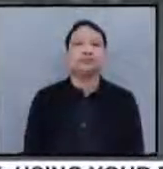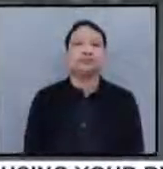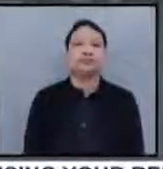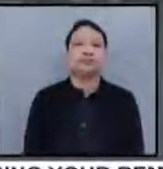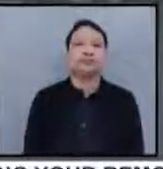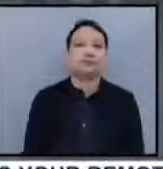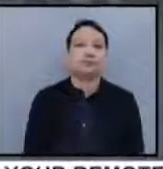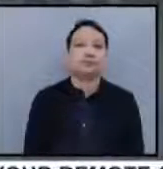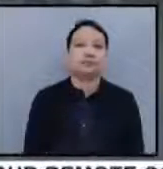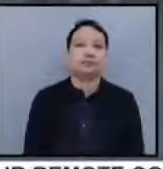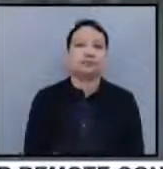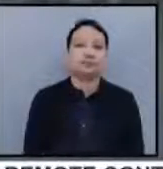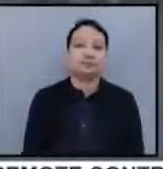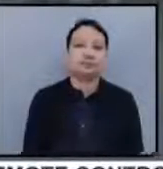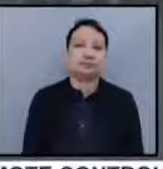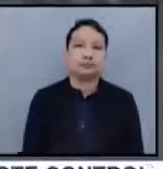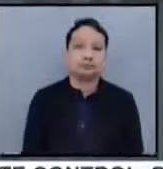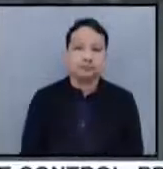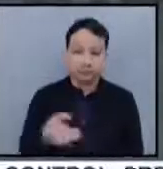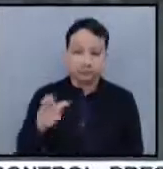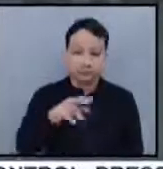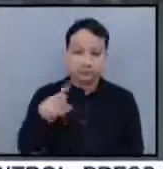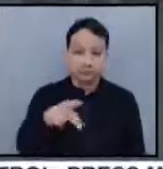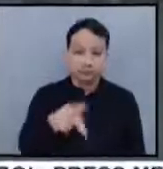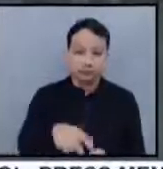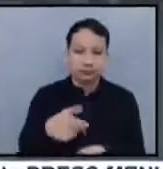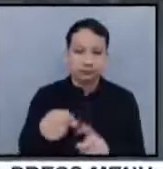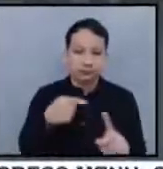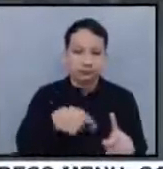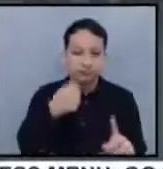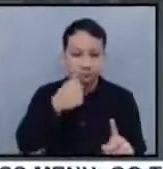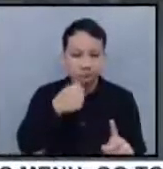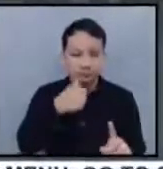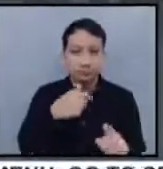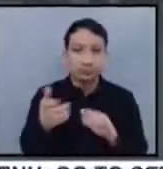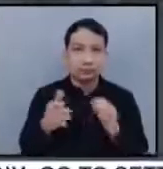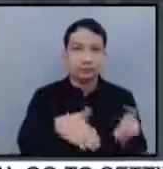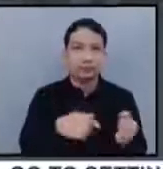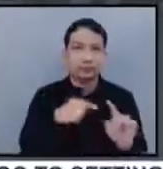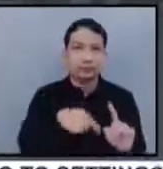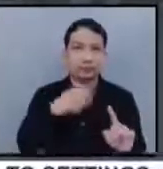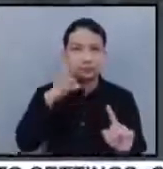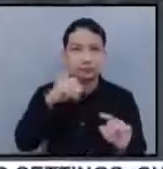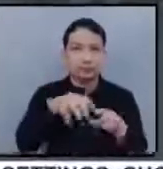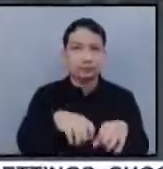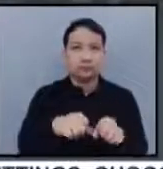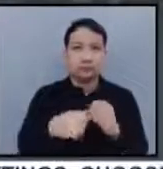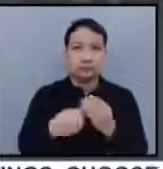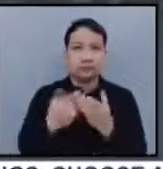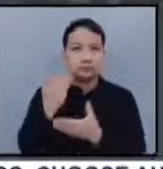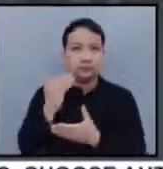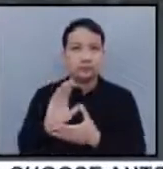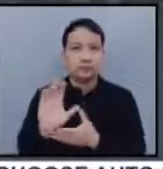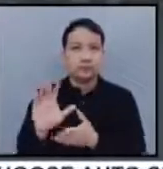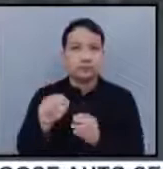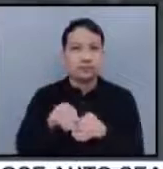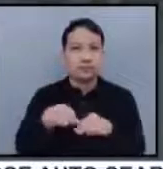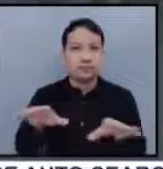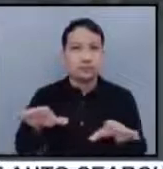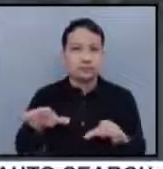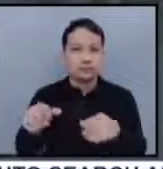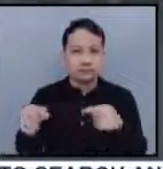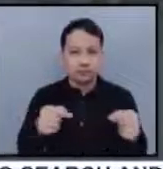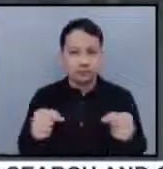Rising Shine Audrey, Rising Shine Pilipinas, isang babae ang patay habang isa pang arestado. Matapos makauwi sa pakikipaghabulan